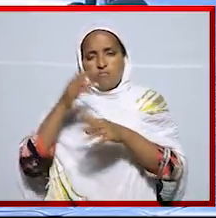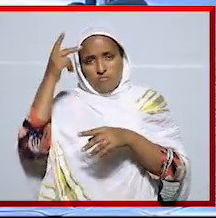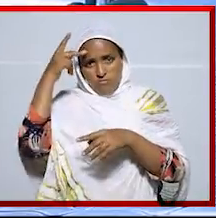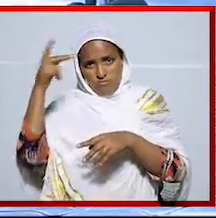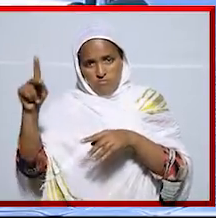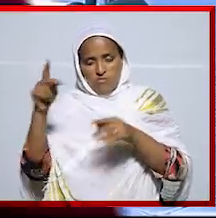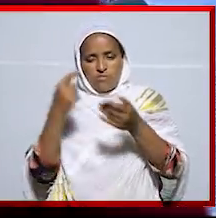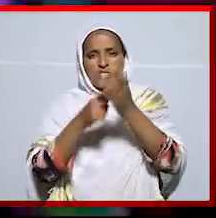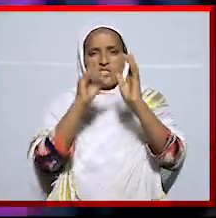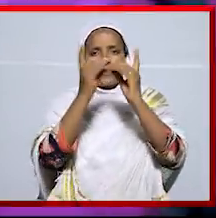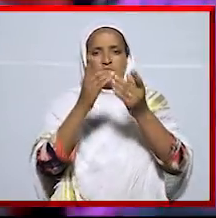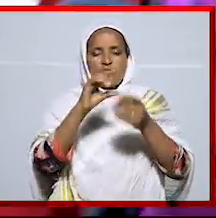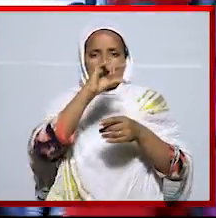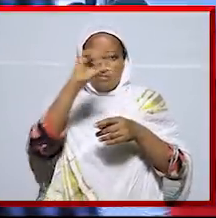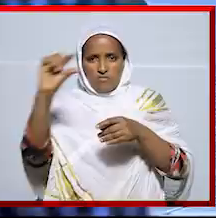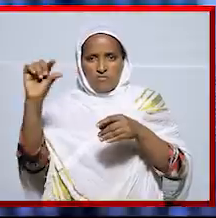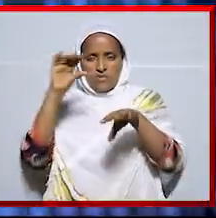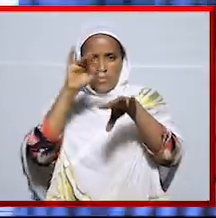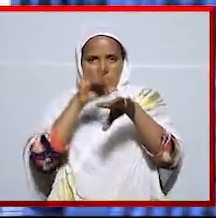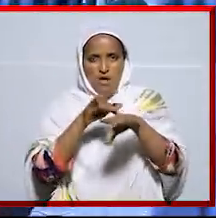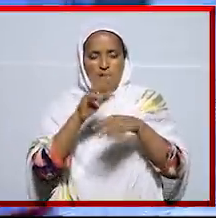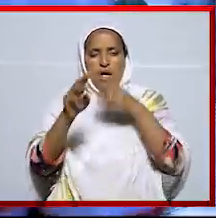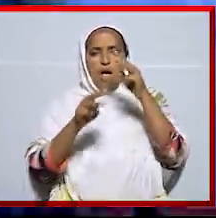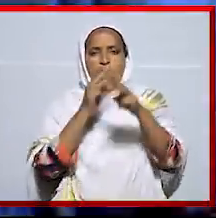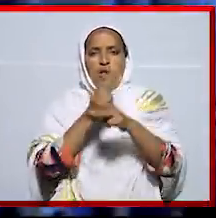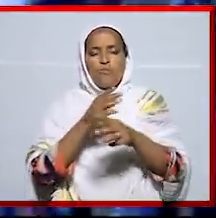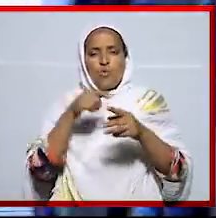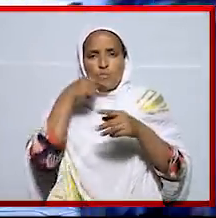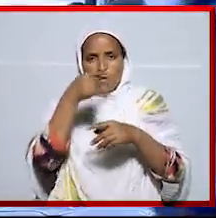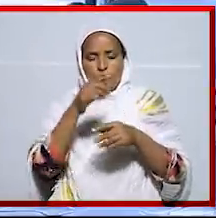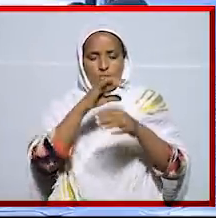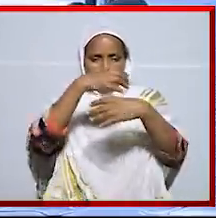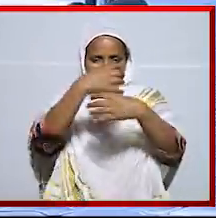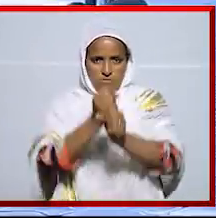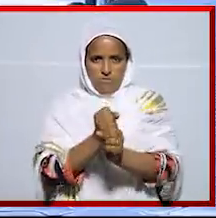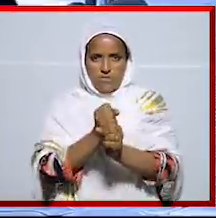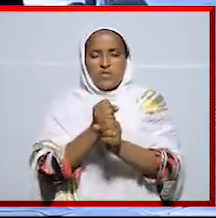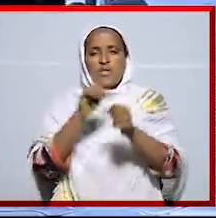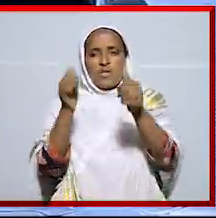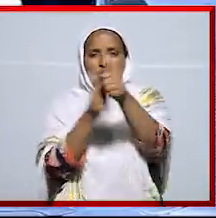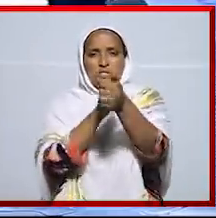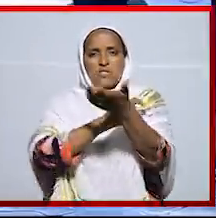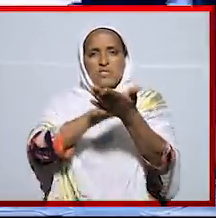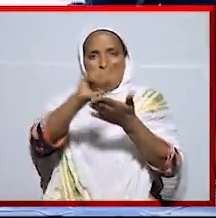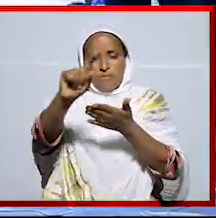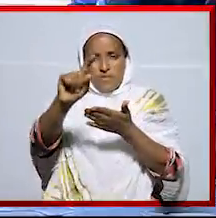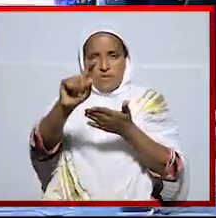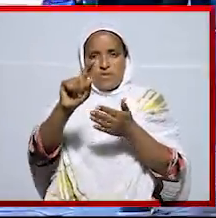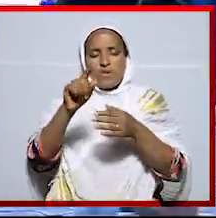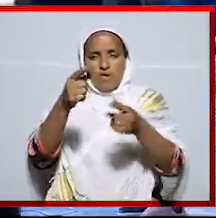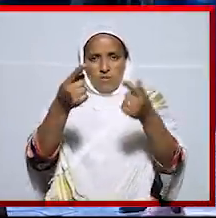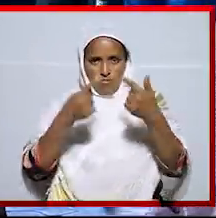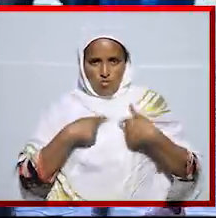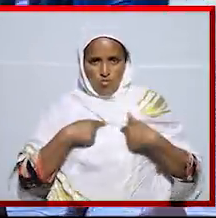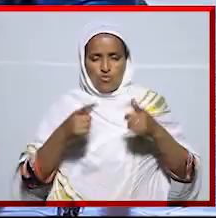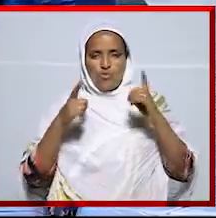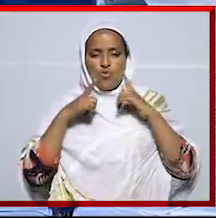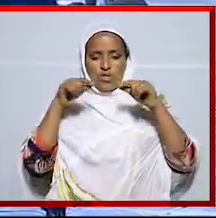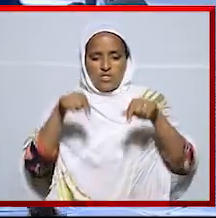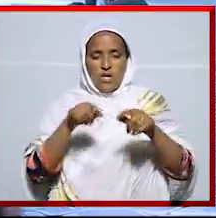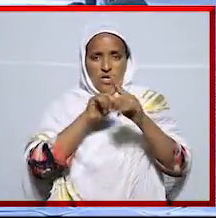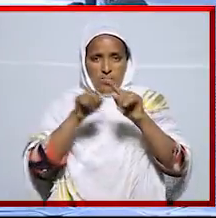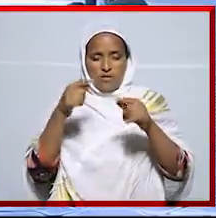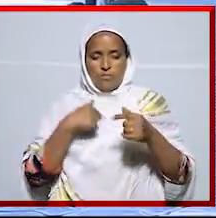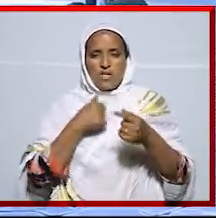የዘመናዊው ዓለም ምሁራን በዚህ ክፍል ባነሳናቸው ጉዳዮች ላይ ዓለማዊነት በሚል ጥቅል ርዕስ ስር ለተከታታይ ሳምንታት